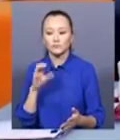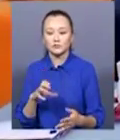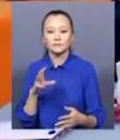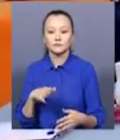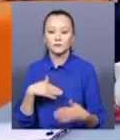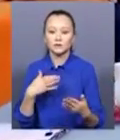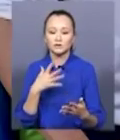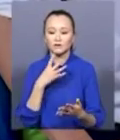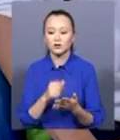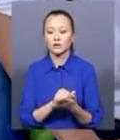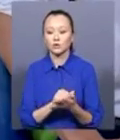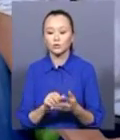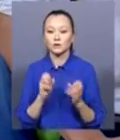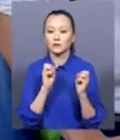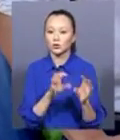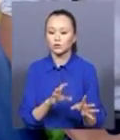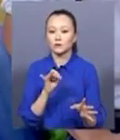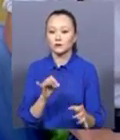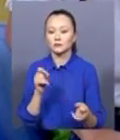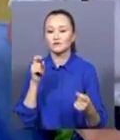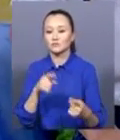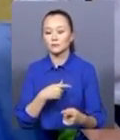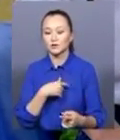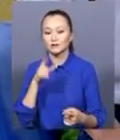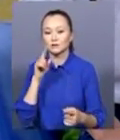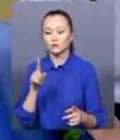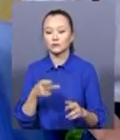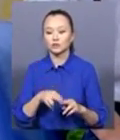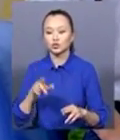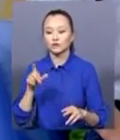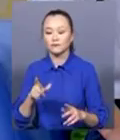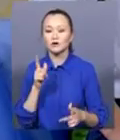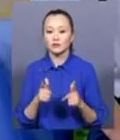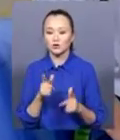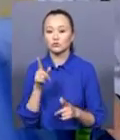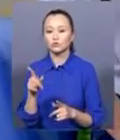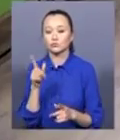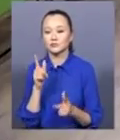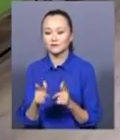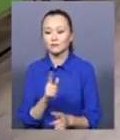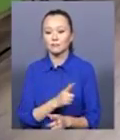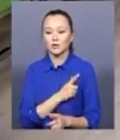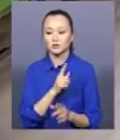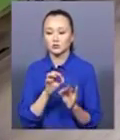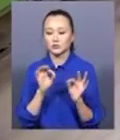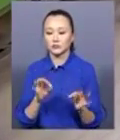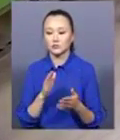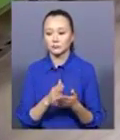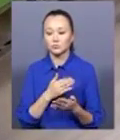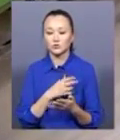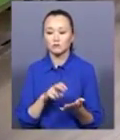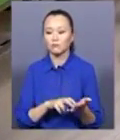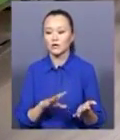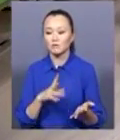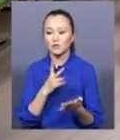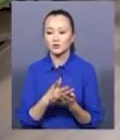предоставляют копии своих документов, и, соответственно, мы знаем, что этот человек реален, что он действительно мастер, и мы тогда не боимся